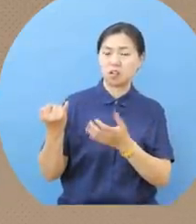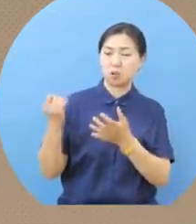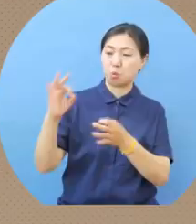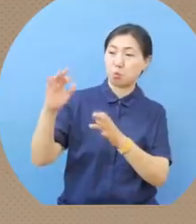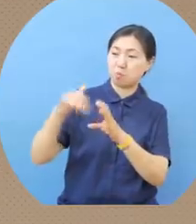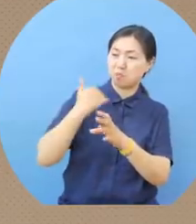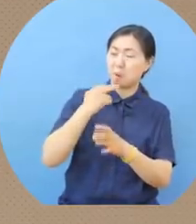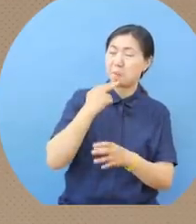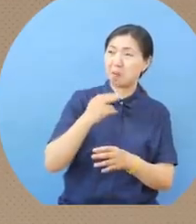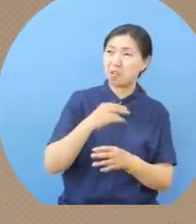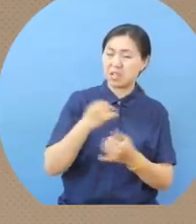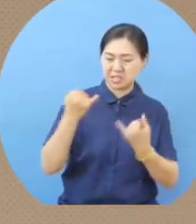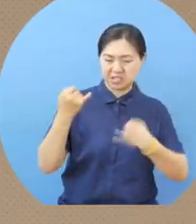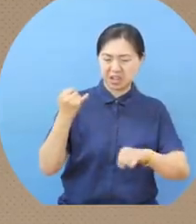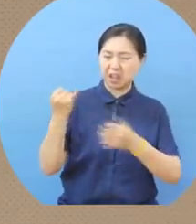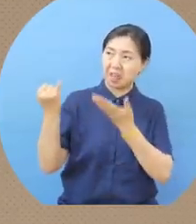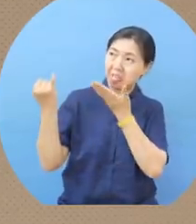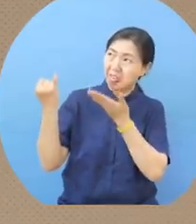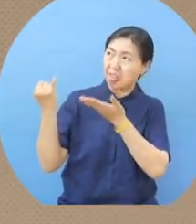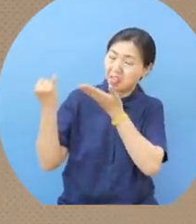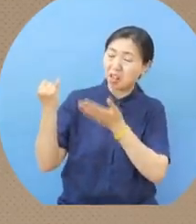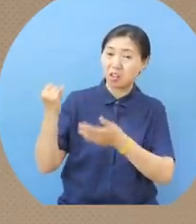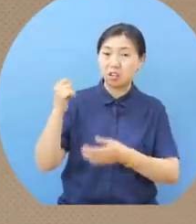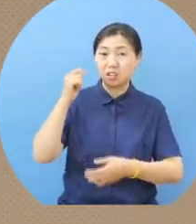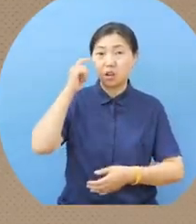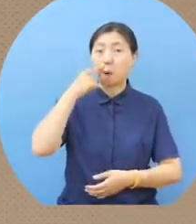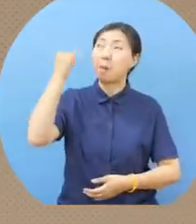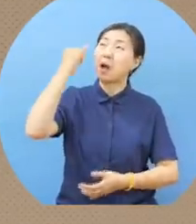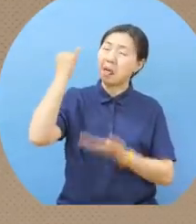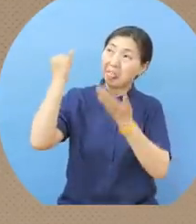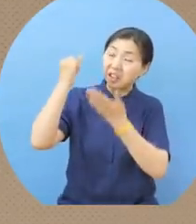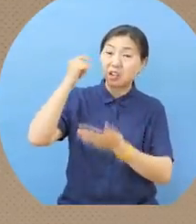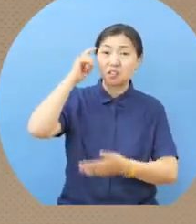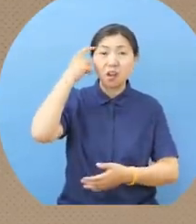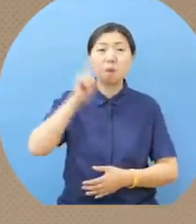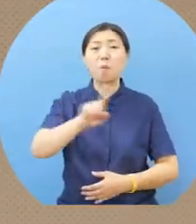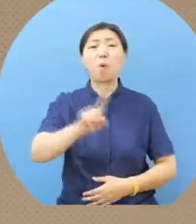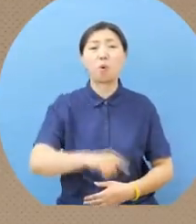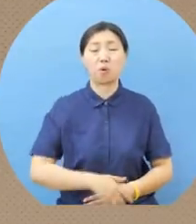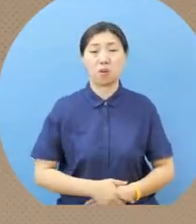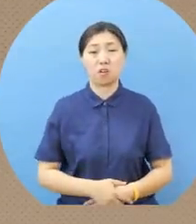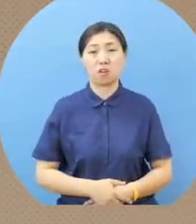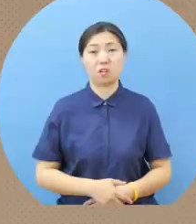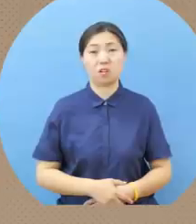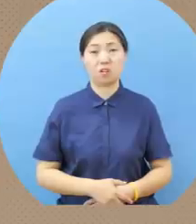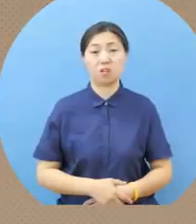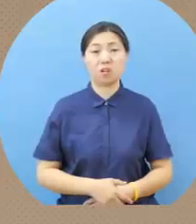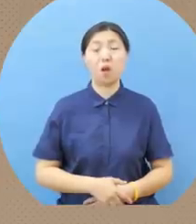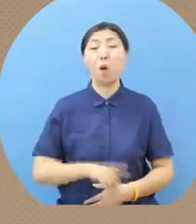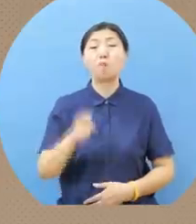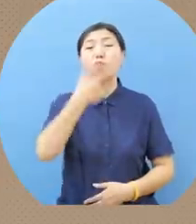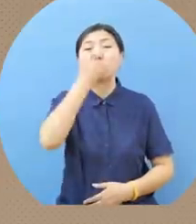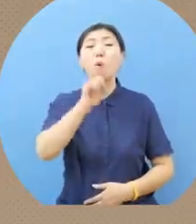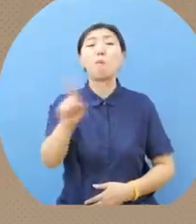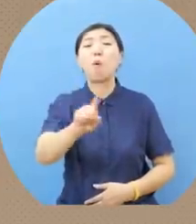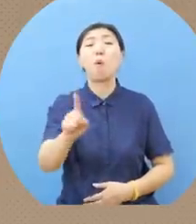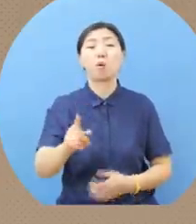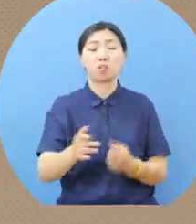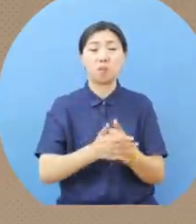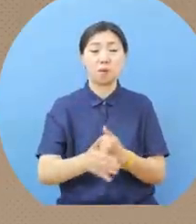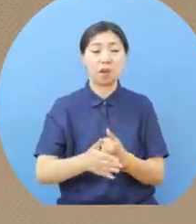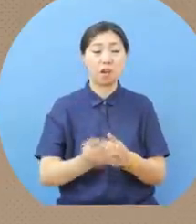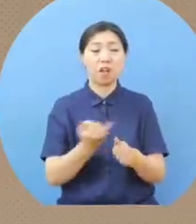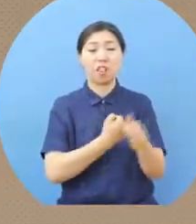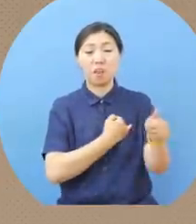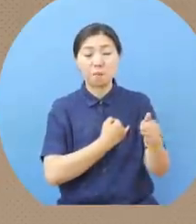심줄 내고 그게 얼마나 장애가 초란 인생인 줄 알아야 된다니까 잘못된 모호한 뭐지 라고 그렇게 어 3